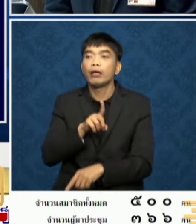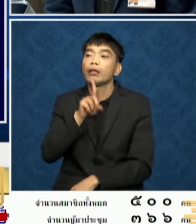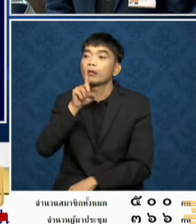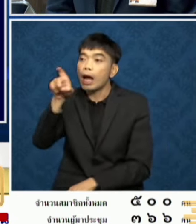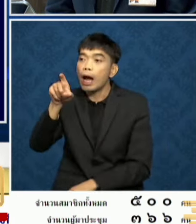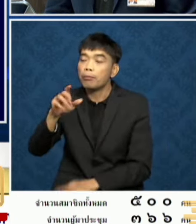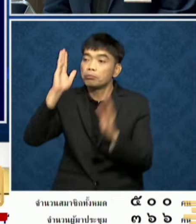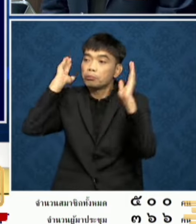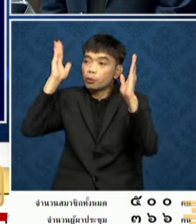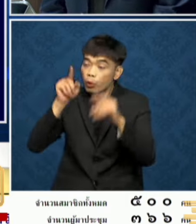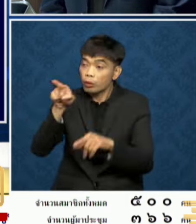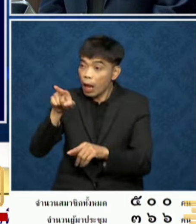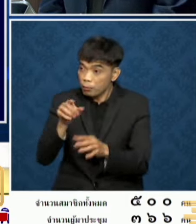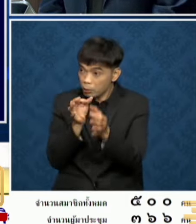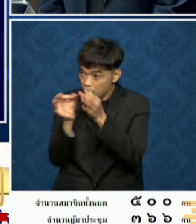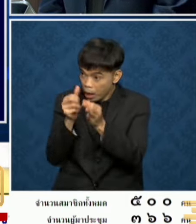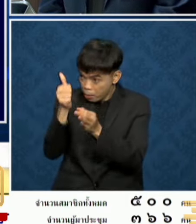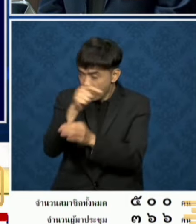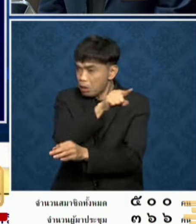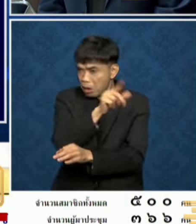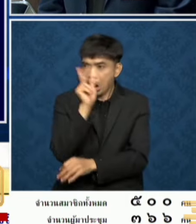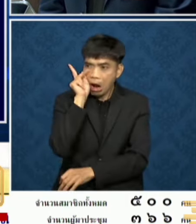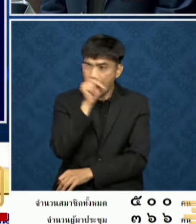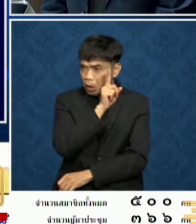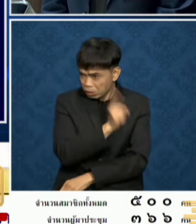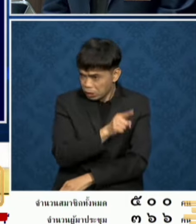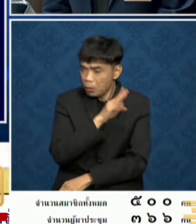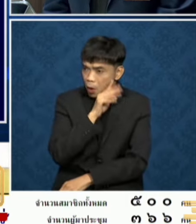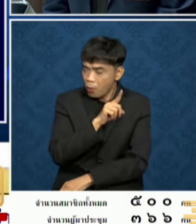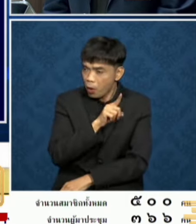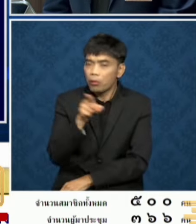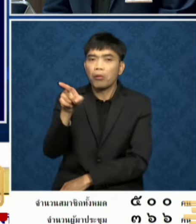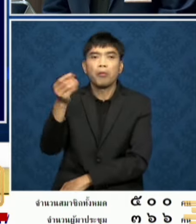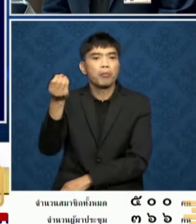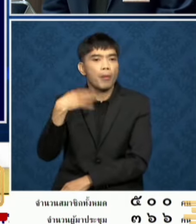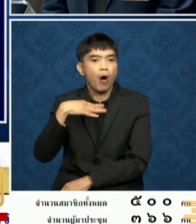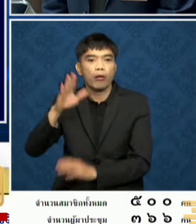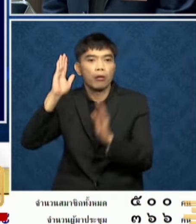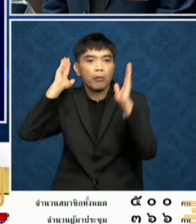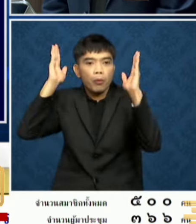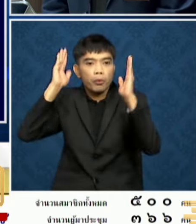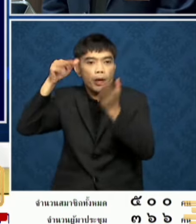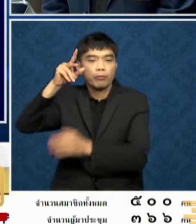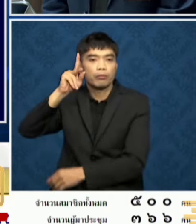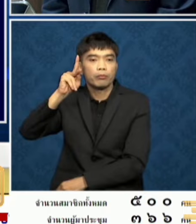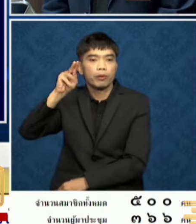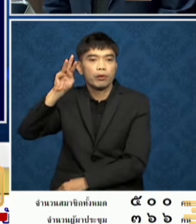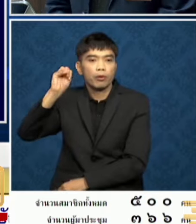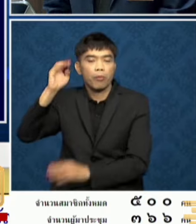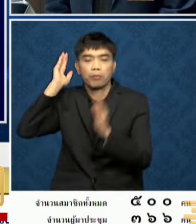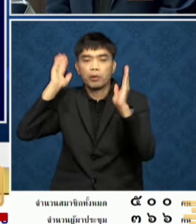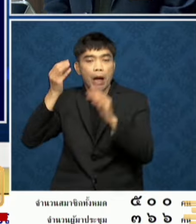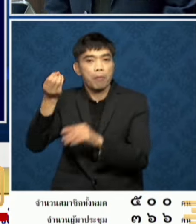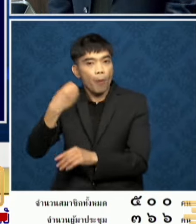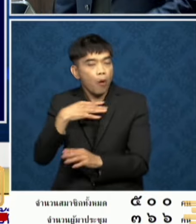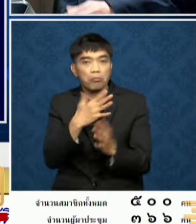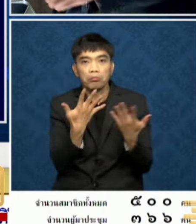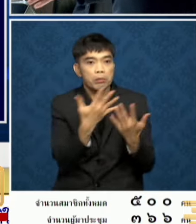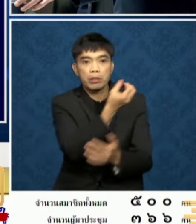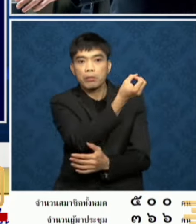ได้เพราะไม่มีข้อมูลกรมประชาสัมพันธ์ไม่มีข้อมูลมติครม.ครับสไลด์ถัด